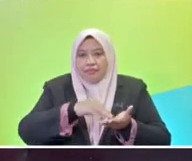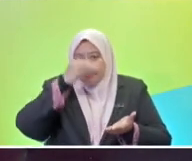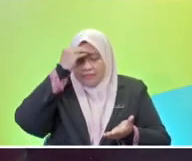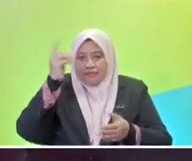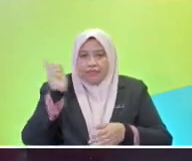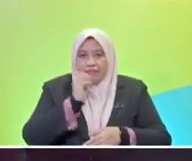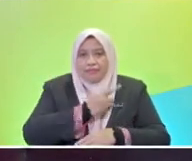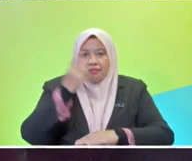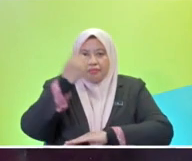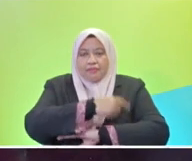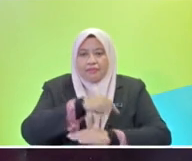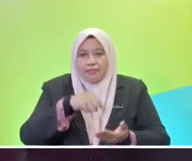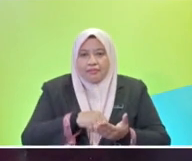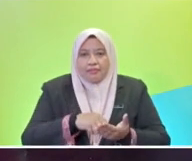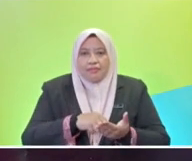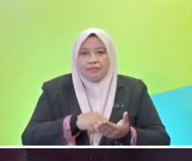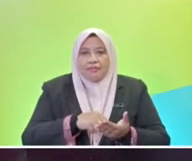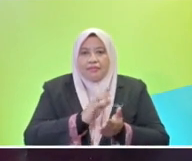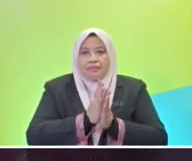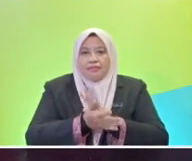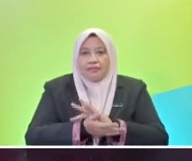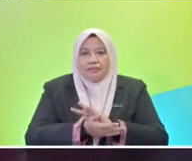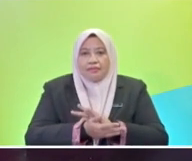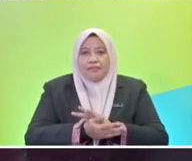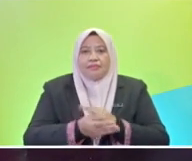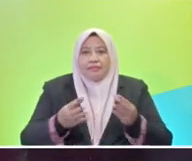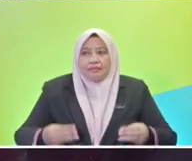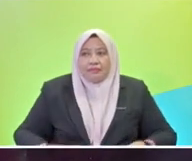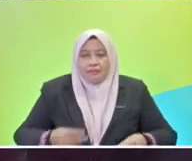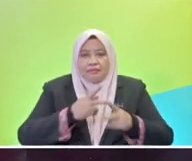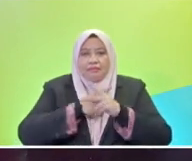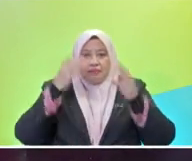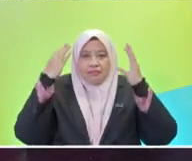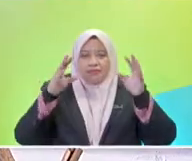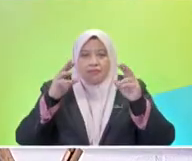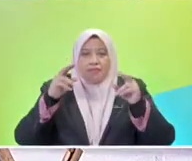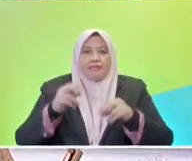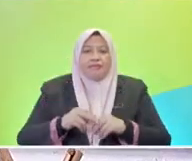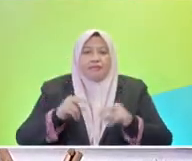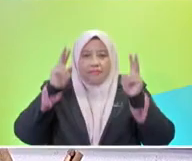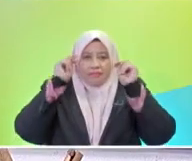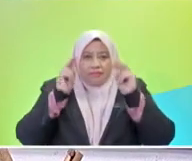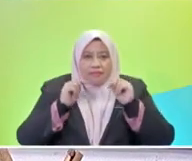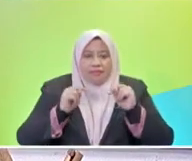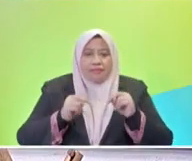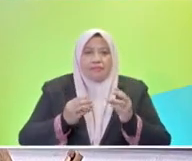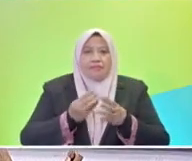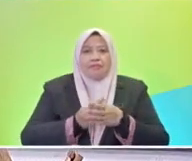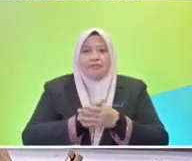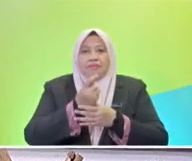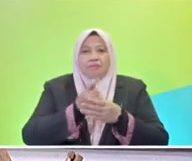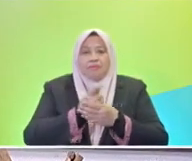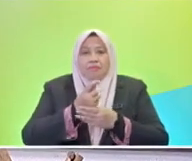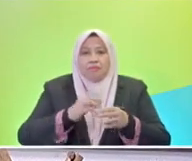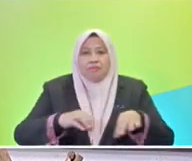Okey. Terima kasih Cikgu Doraini. Ingat tak, sebab itulah tumbuh-tumbuhan ini cukup penting untuk memberikan